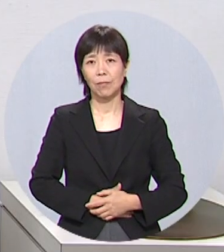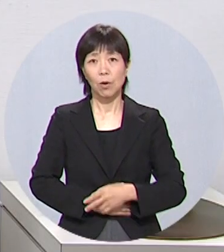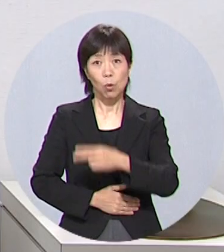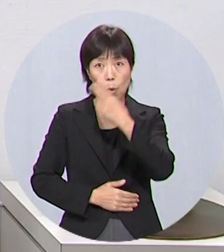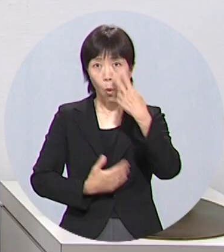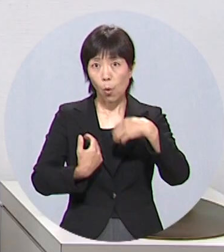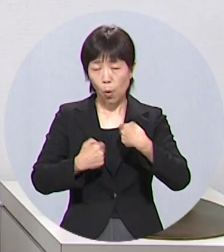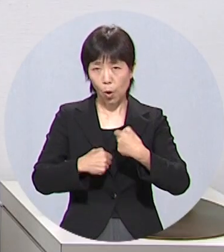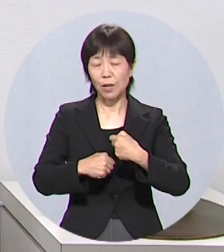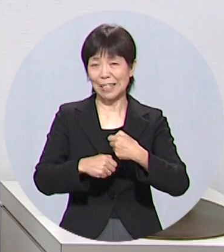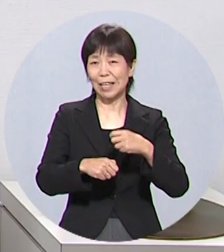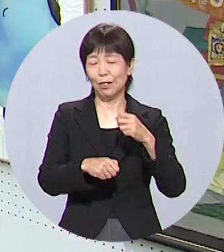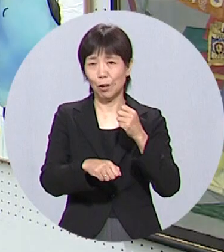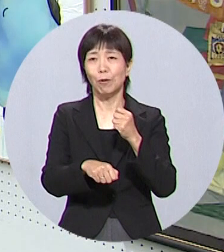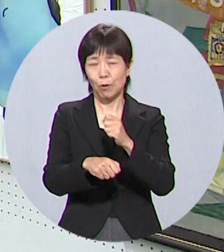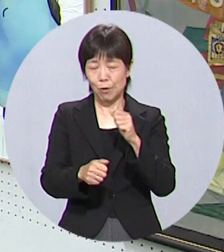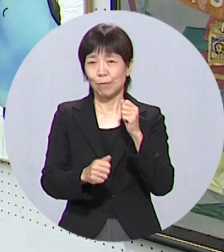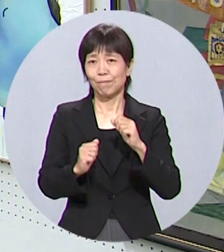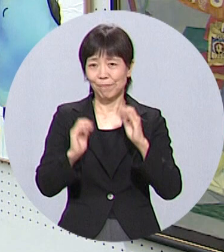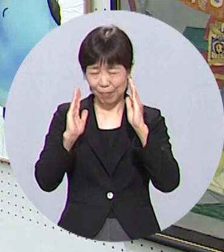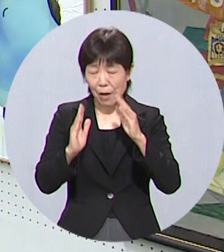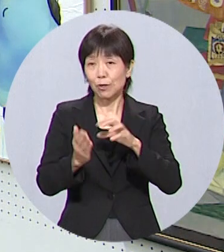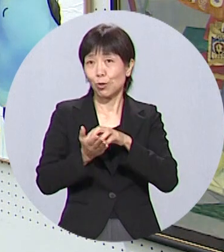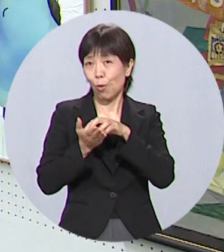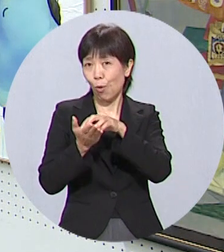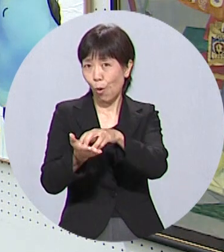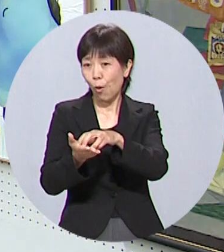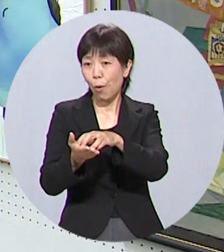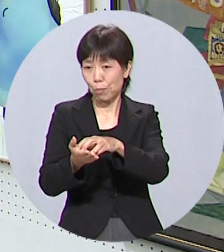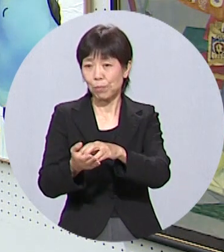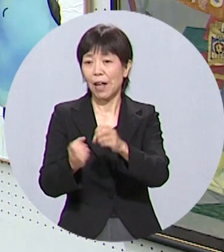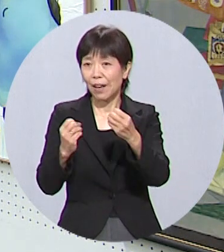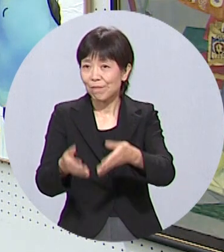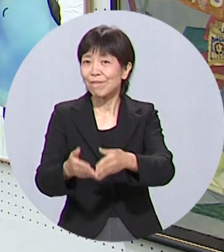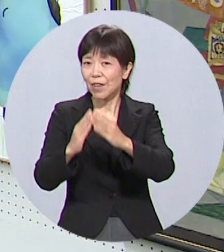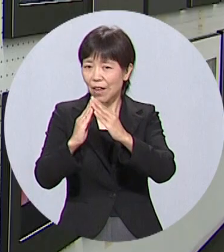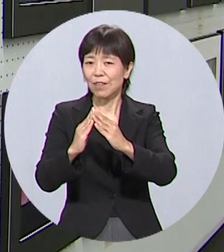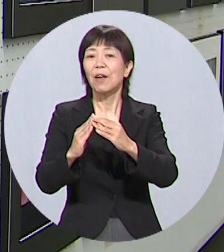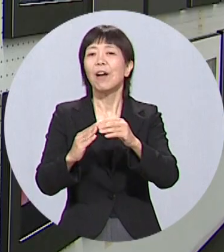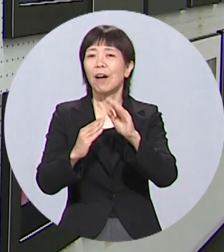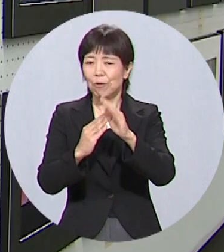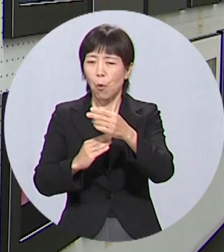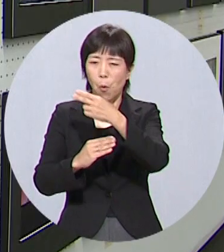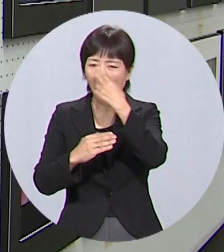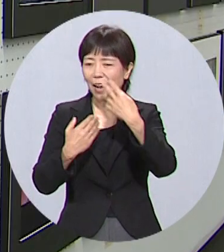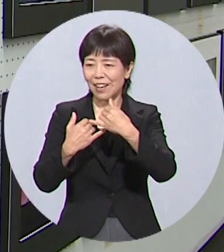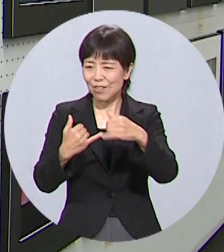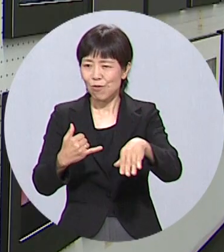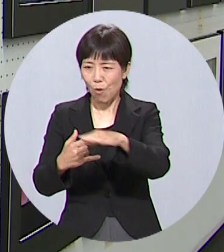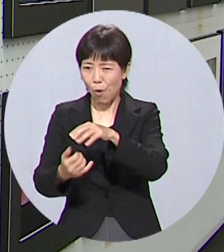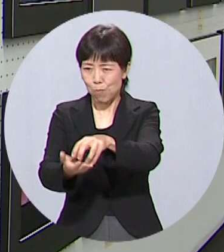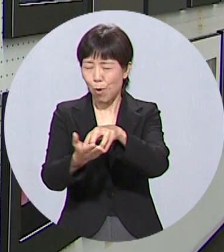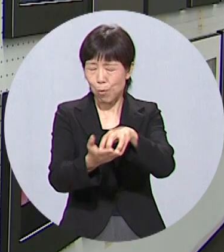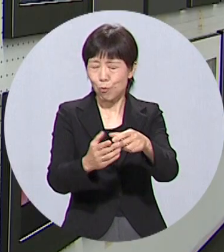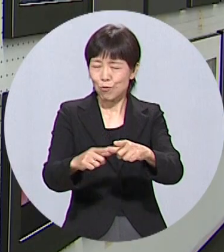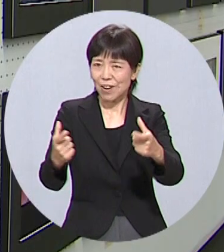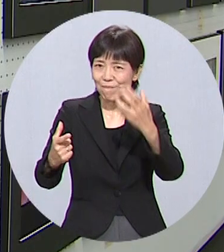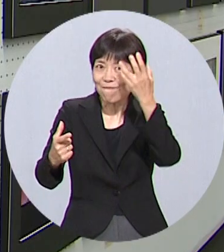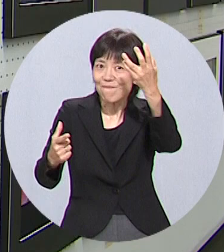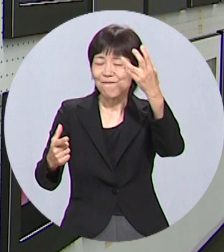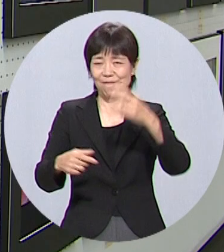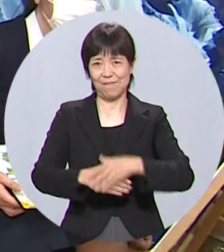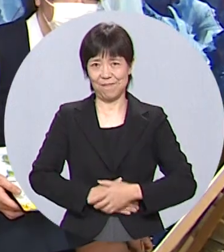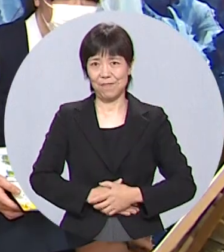高校生奨励賞の新設によって、これからますます若い世代の活躍が期待される県展。